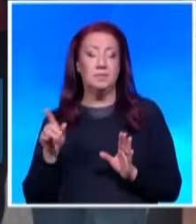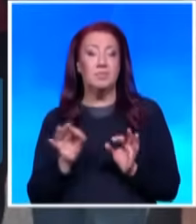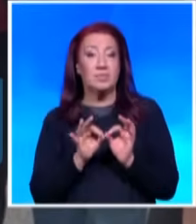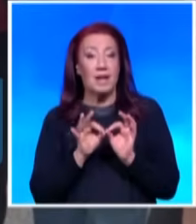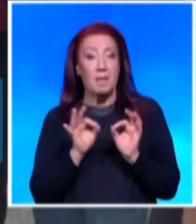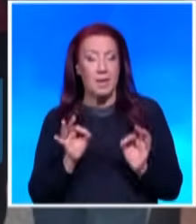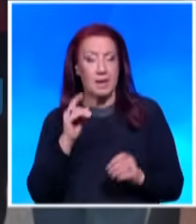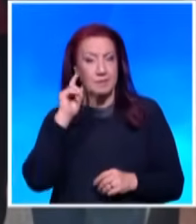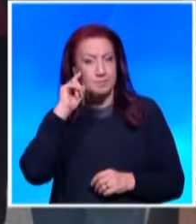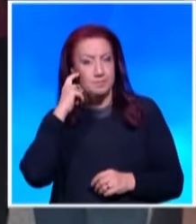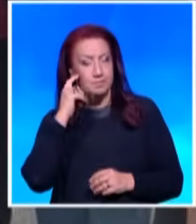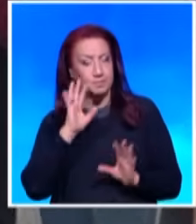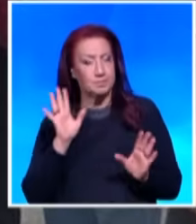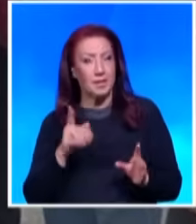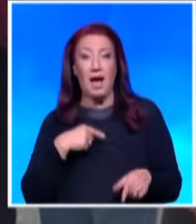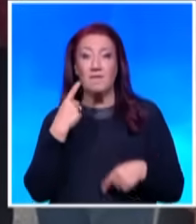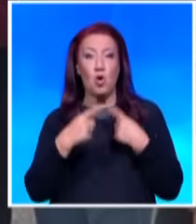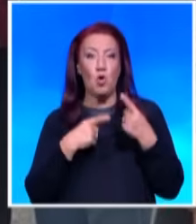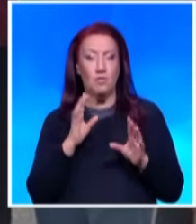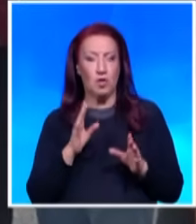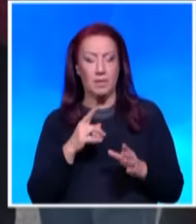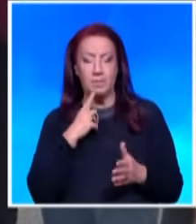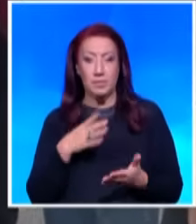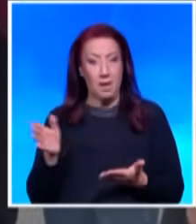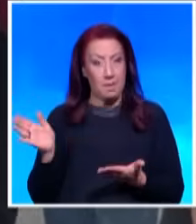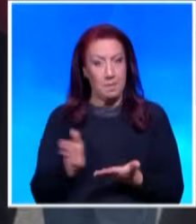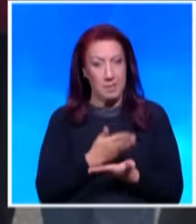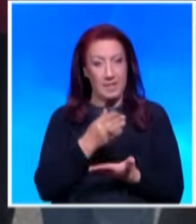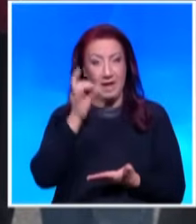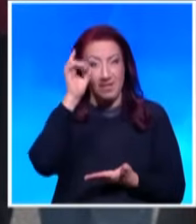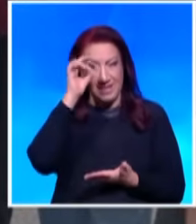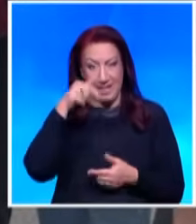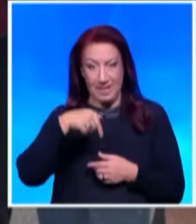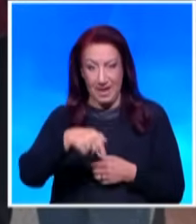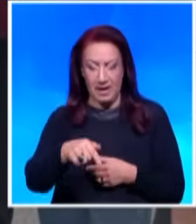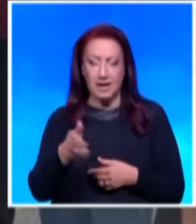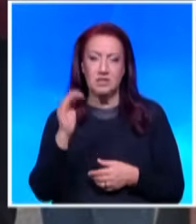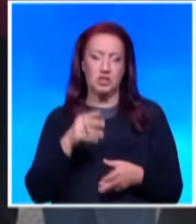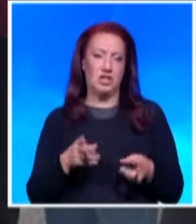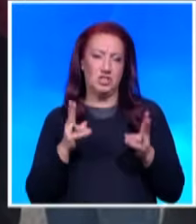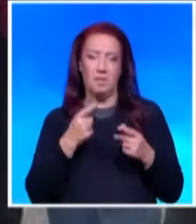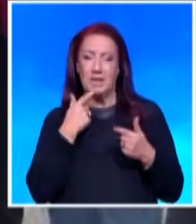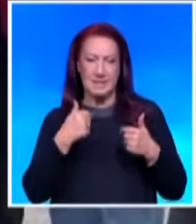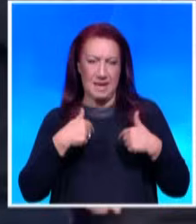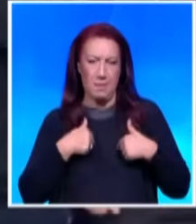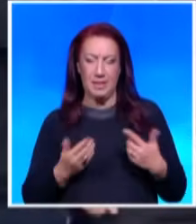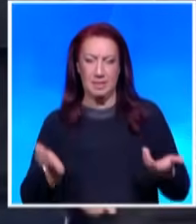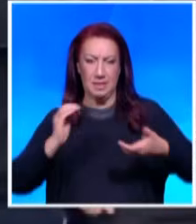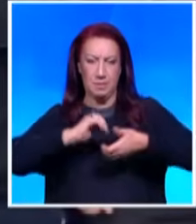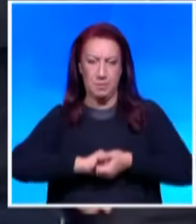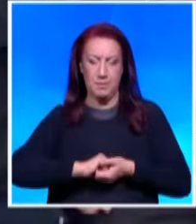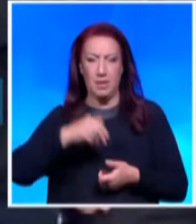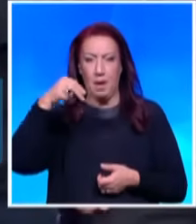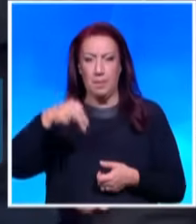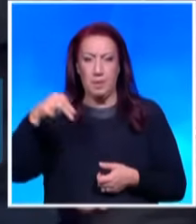ми е... Ще мине неделя, ние тогава ще решаваме. За мен е сглобката в момента не съществува.